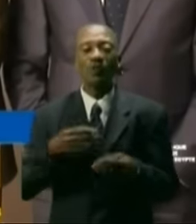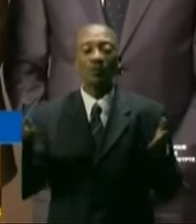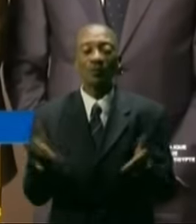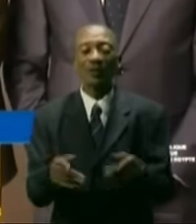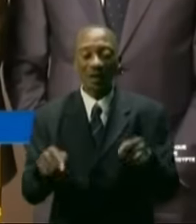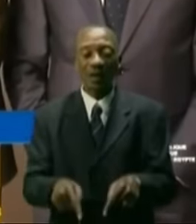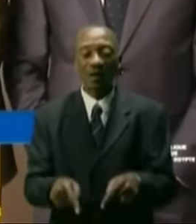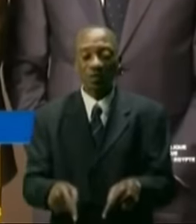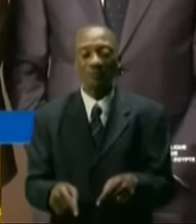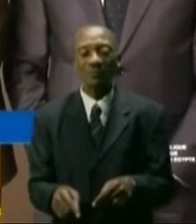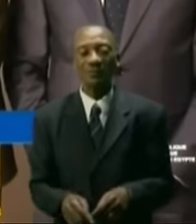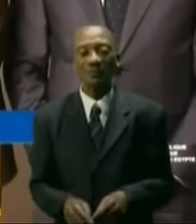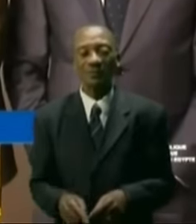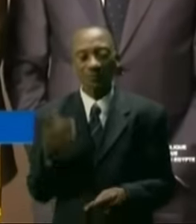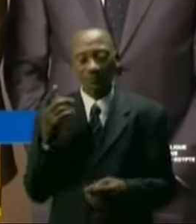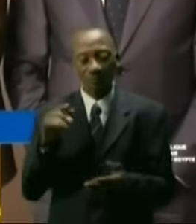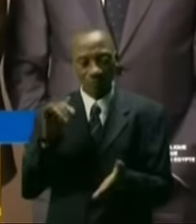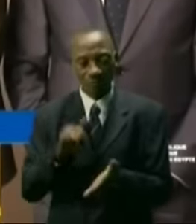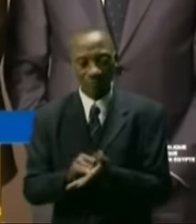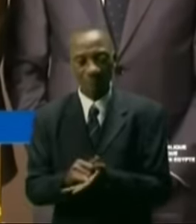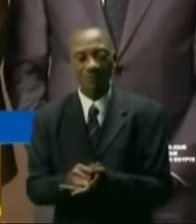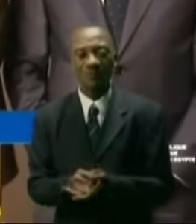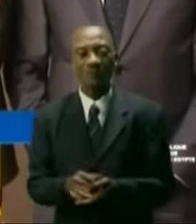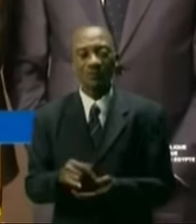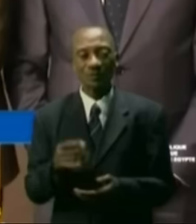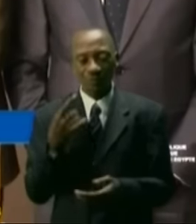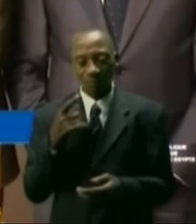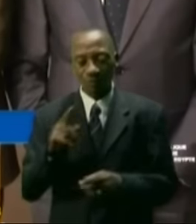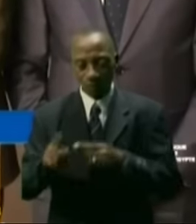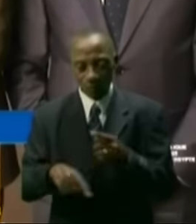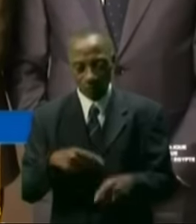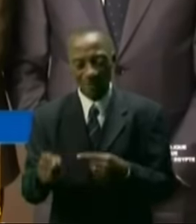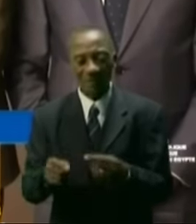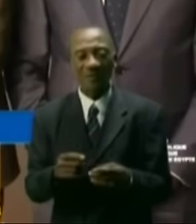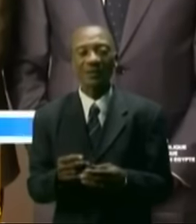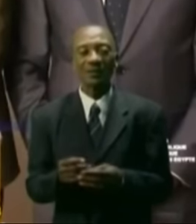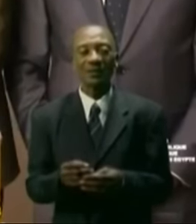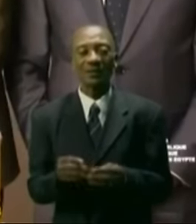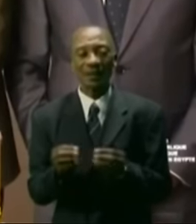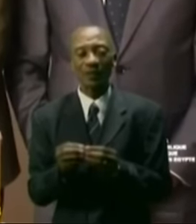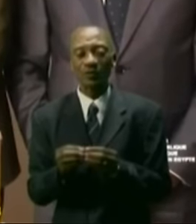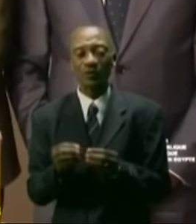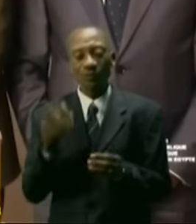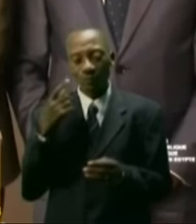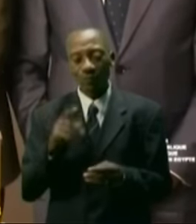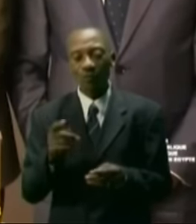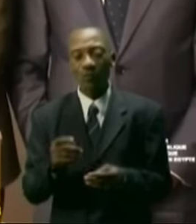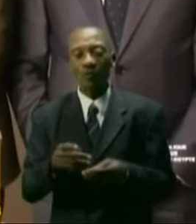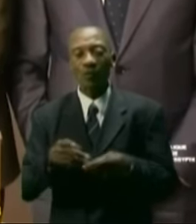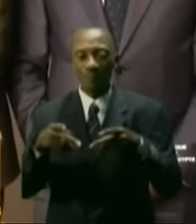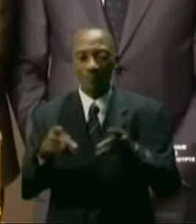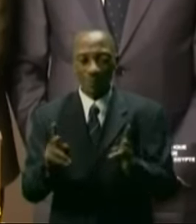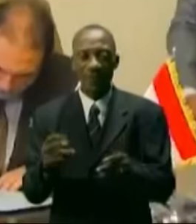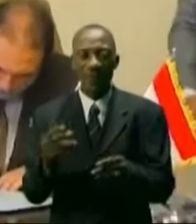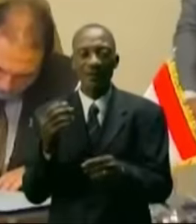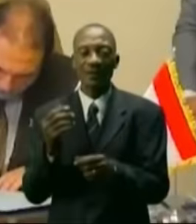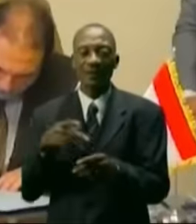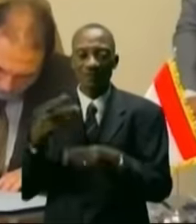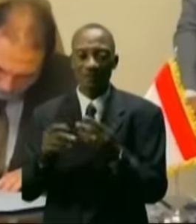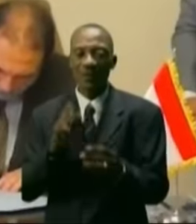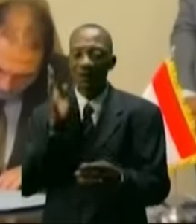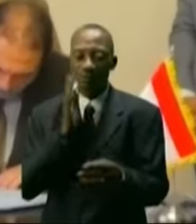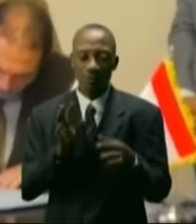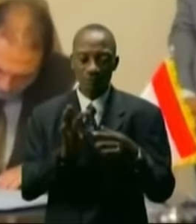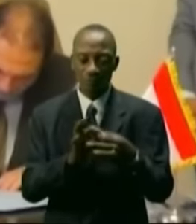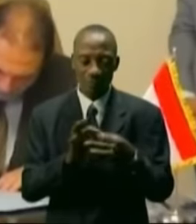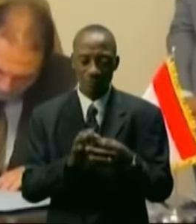convergence et de divergence pour la matérialisation de cet accord. Et je tiens à féliciter les deux pour ce beau travail réalisé. Ces